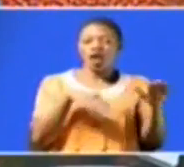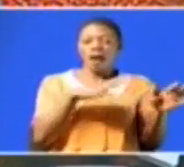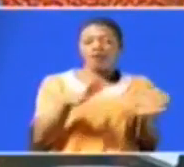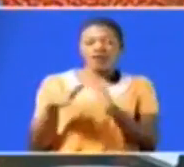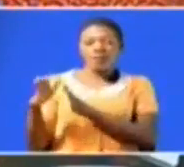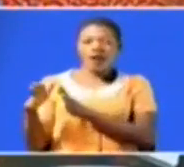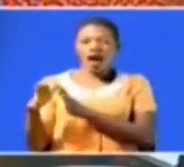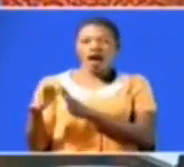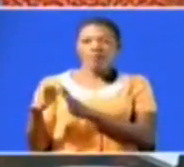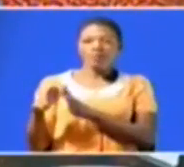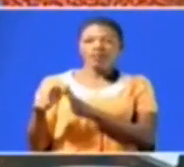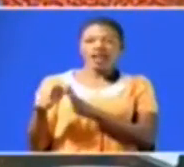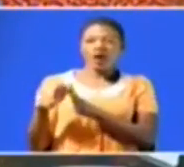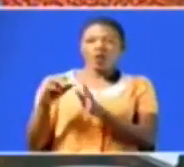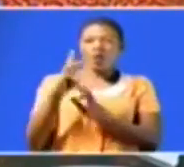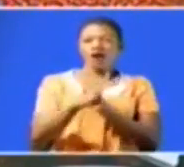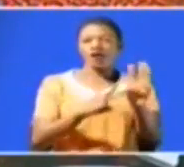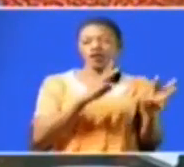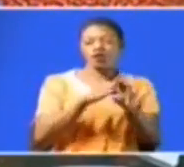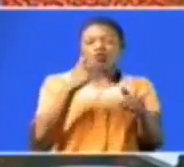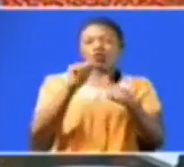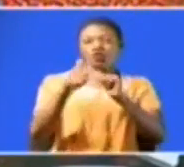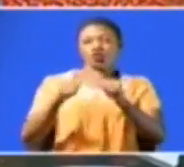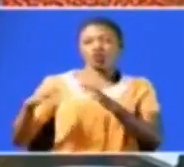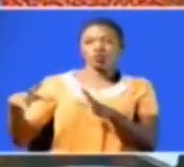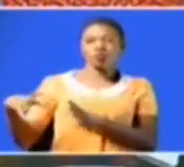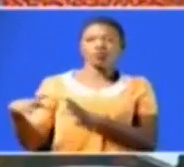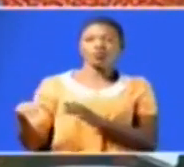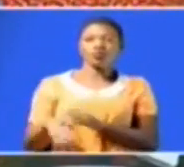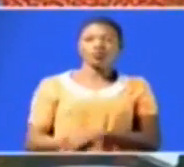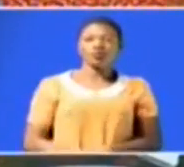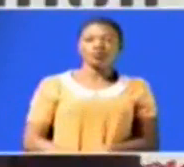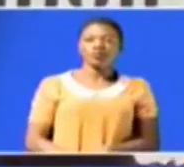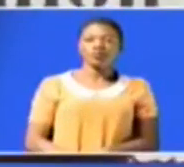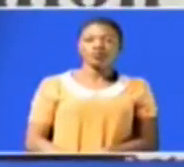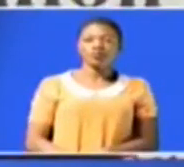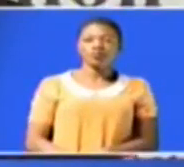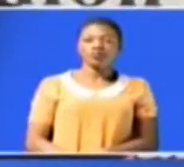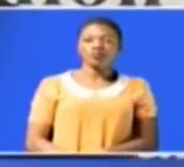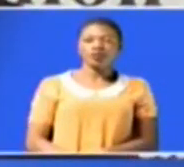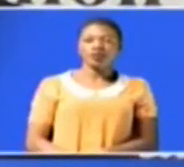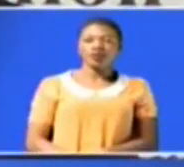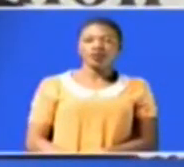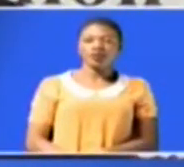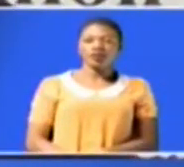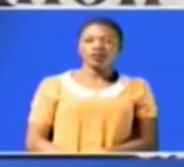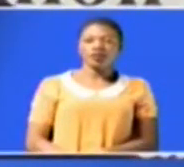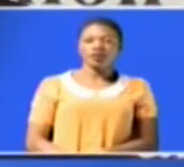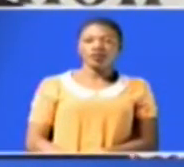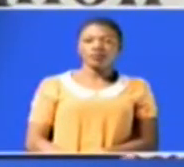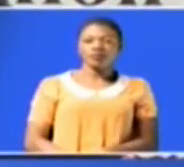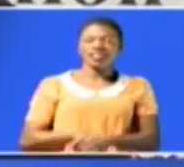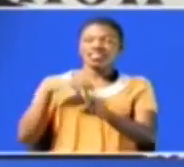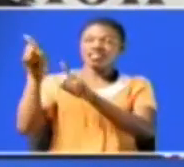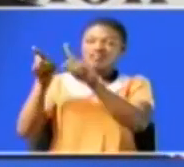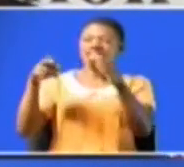ya mkondo wa raga ya dunia pamoja na mechi za kufuzu mashindano ya Olimpiki. The Safari Sevens